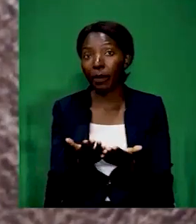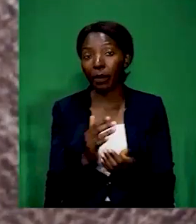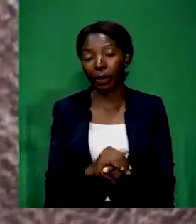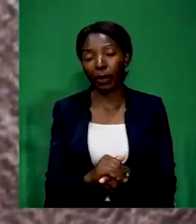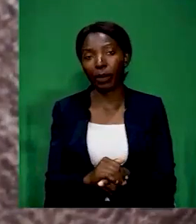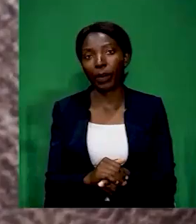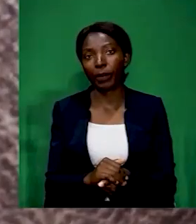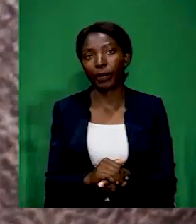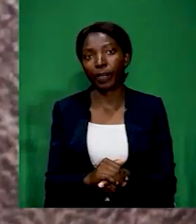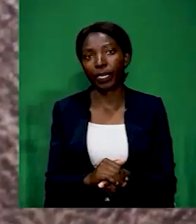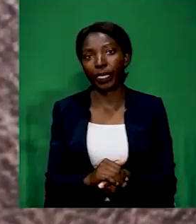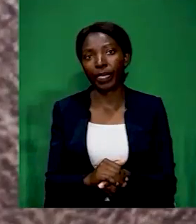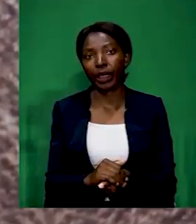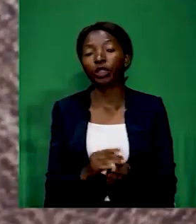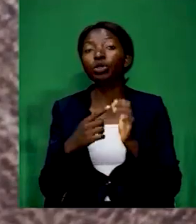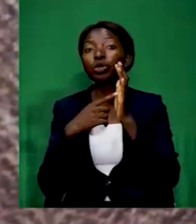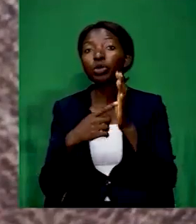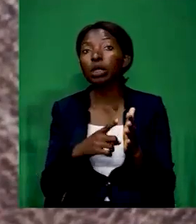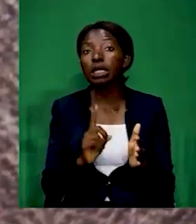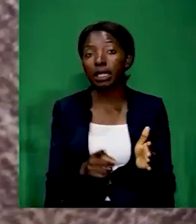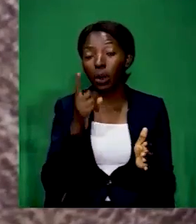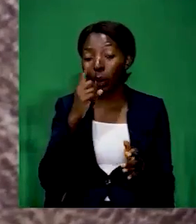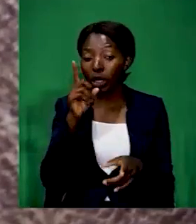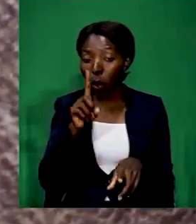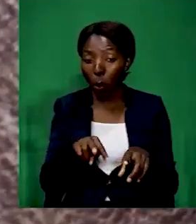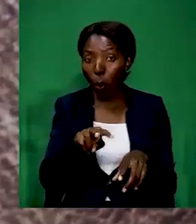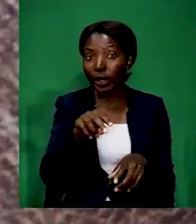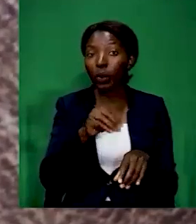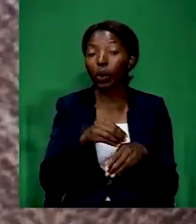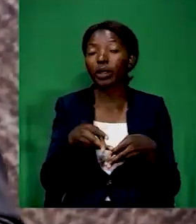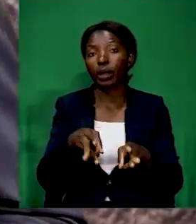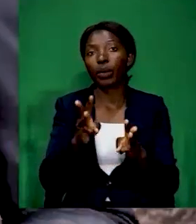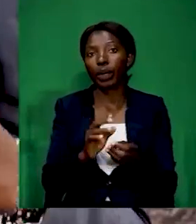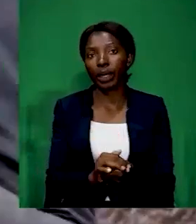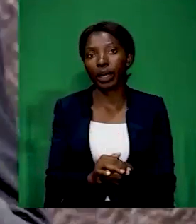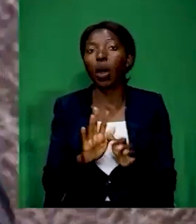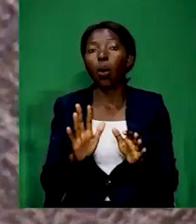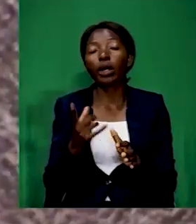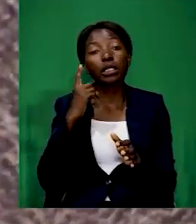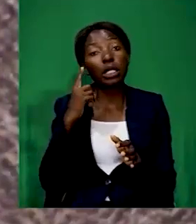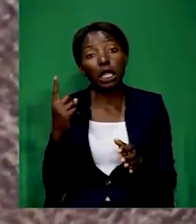shoko ramwari rinoburitsa kuti vakati vachifamba munzira chanzwikwa